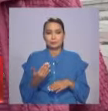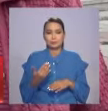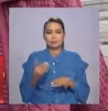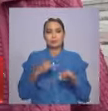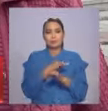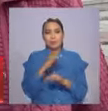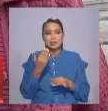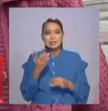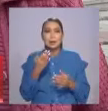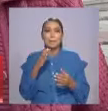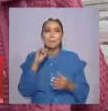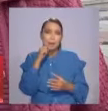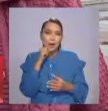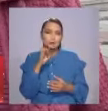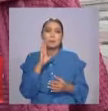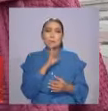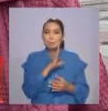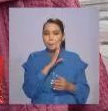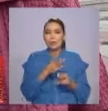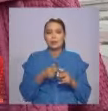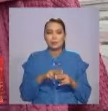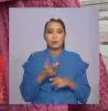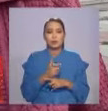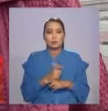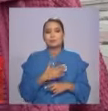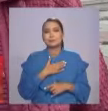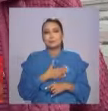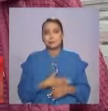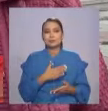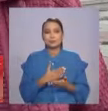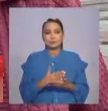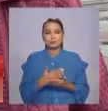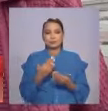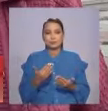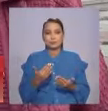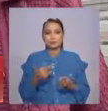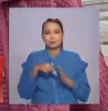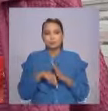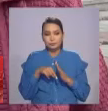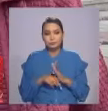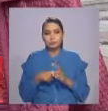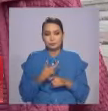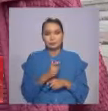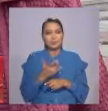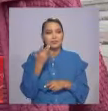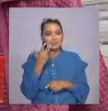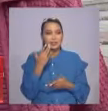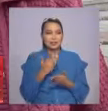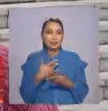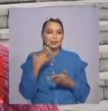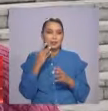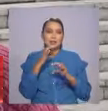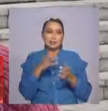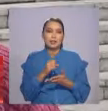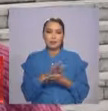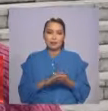обсуждения с бабушкой, с мамой, принятия каких-то общих решений, вот таких семейных, внутренних, оно у нас было всегда, я стараюсь это сохранить дальше.